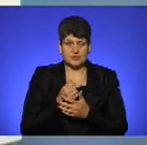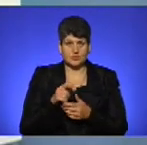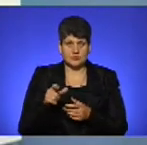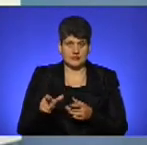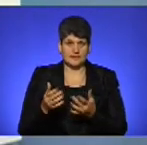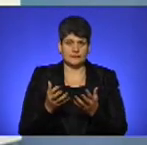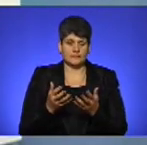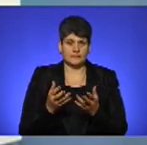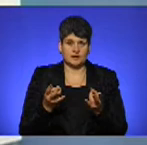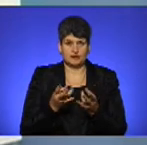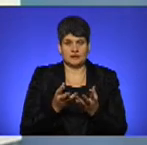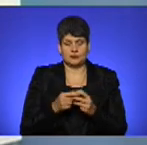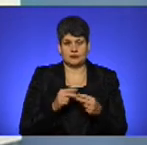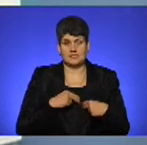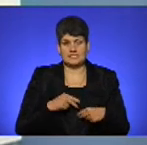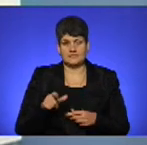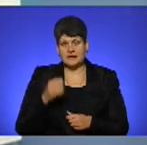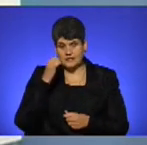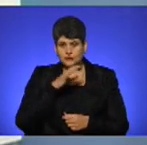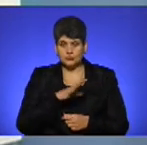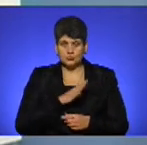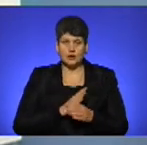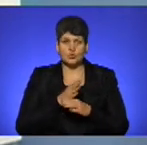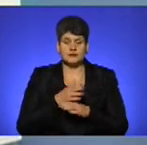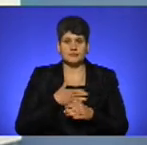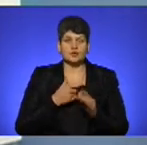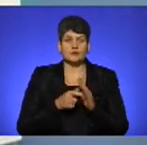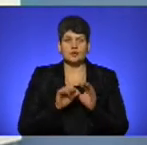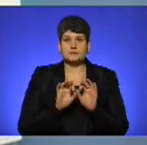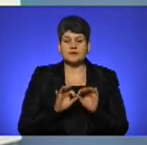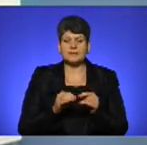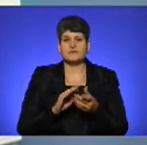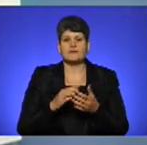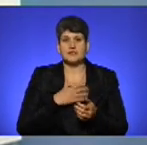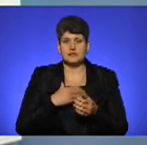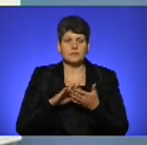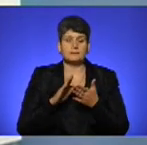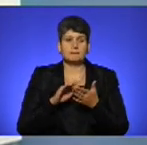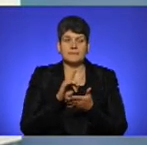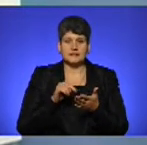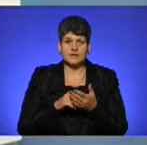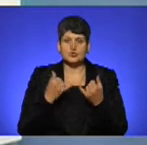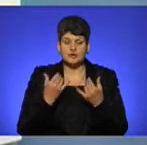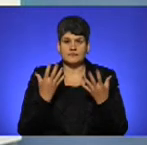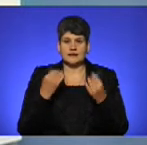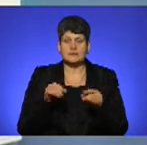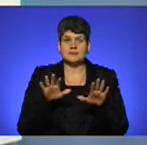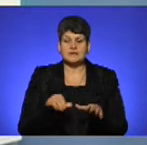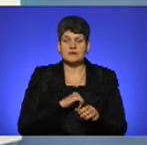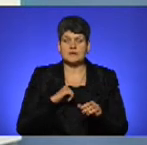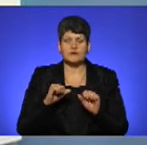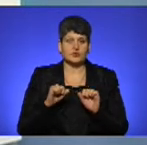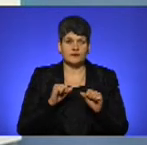кількість працівників. Ну, власне, дякую вам, що були гостем нашої студії, розповіли актуальні питання щодо децентралізації. Власне, сьогодні, в День місцевого